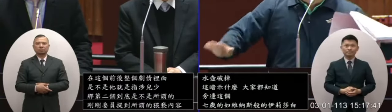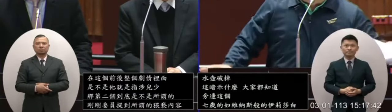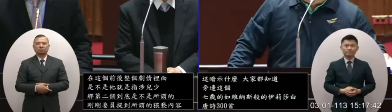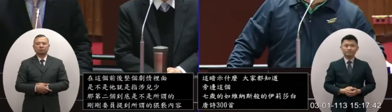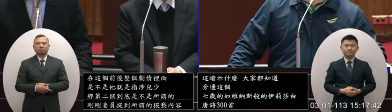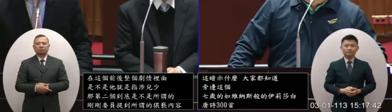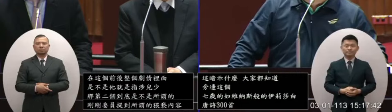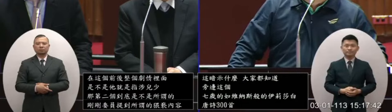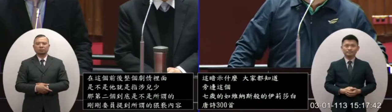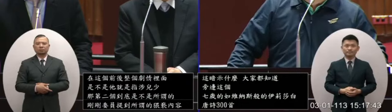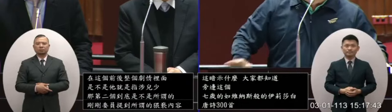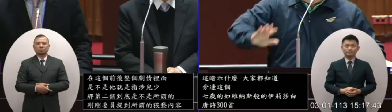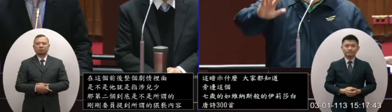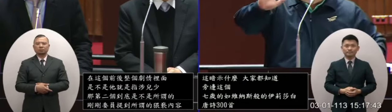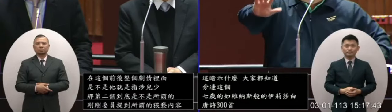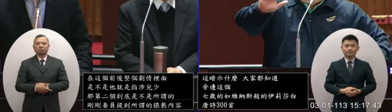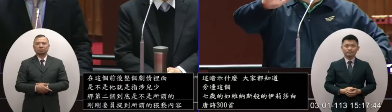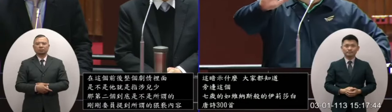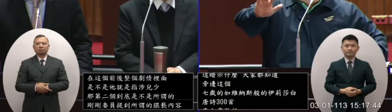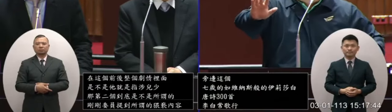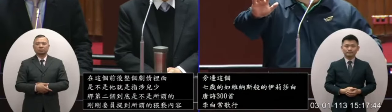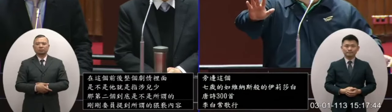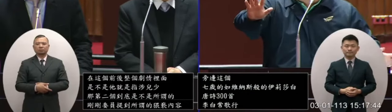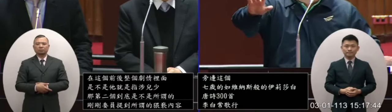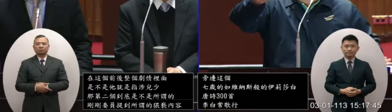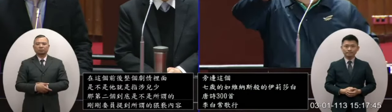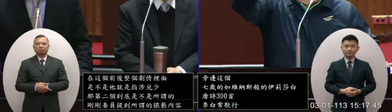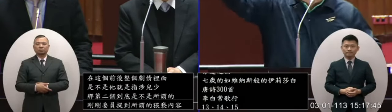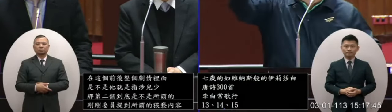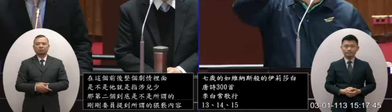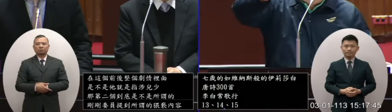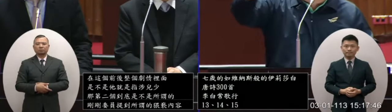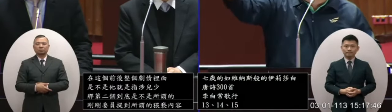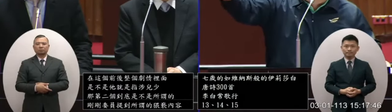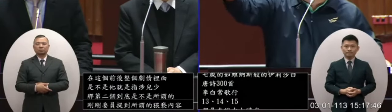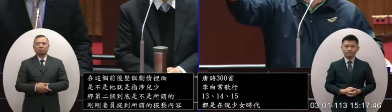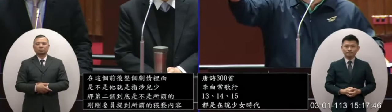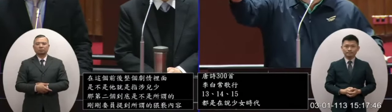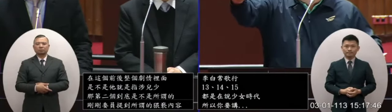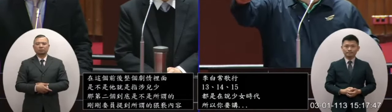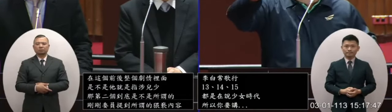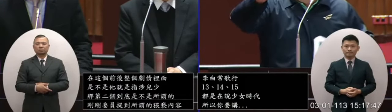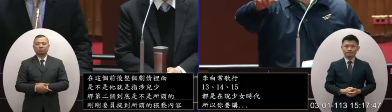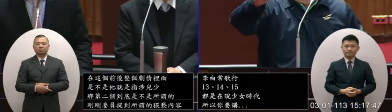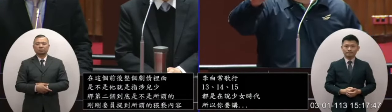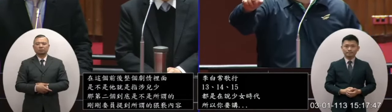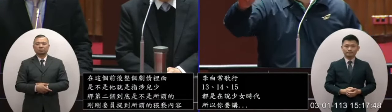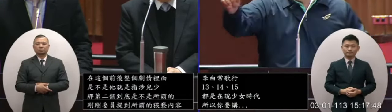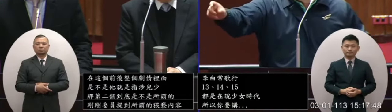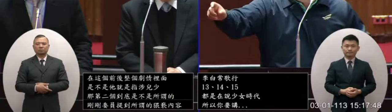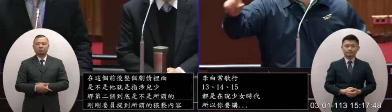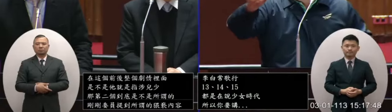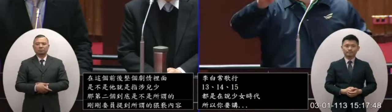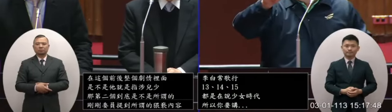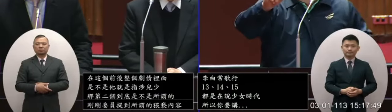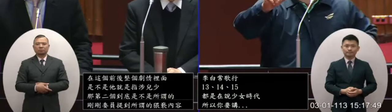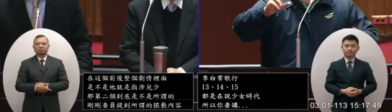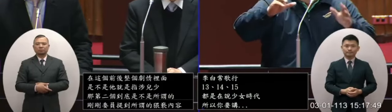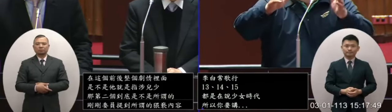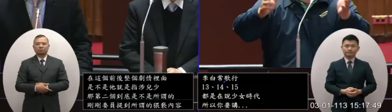不掉，所以你一定要回到了说，真实就是真实的，哦，如果你对真实的少